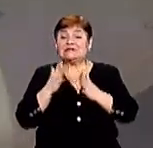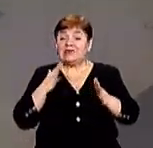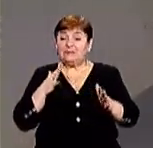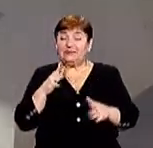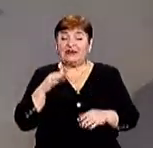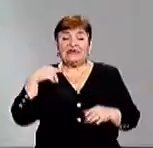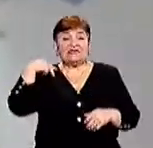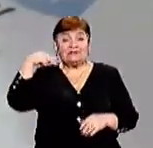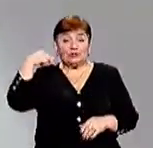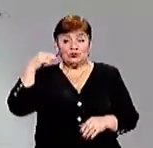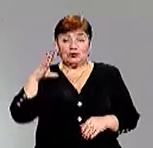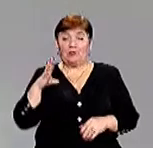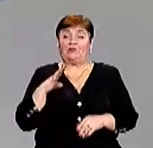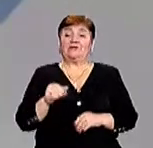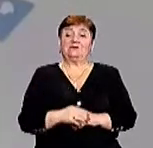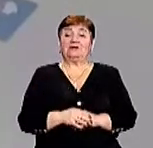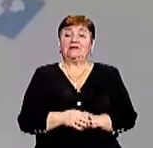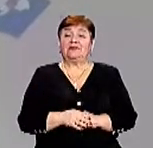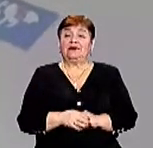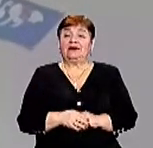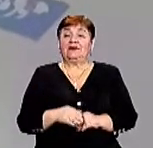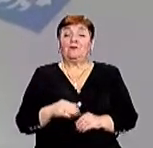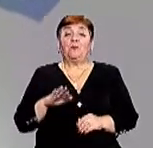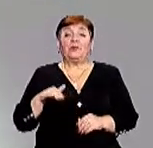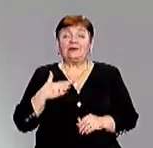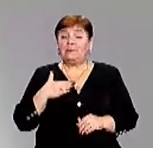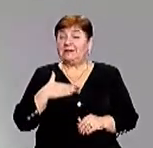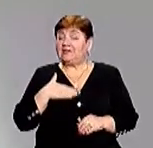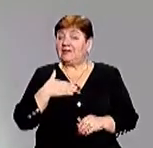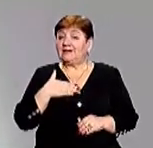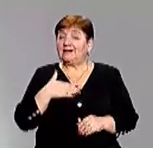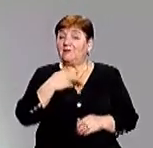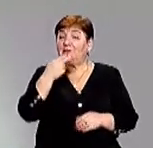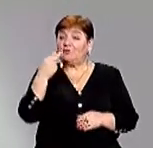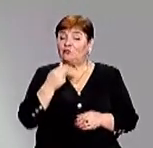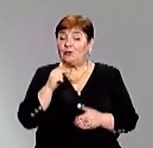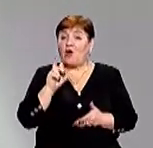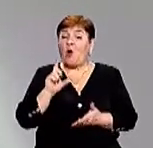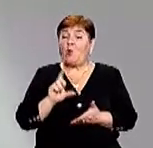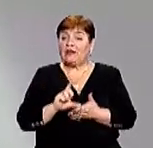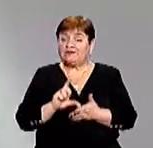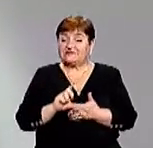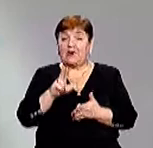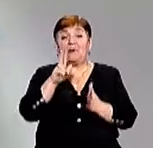початкова заставочка така. Обикновено робиться малюнок на олівцем, потім